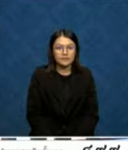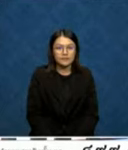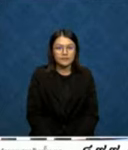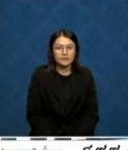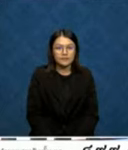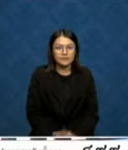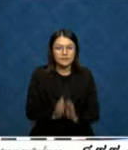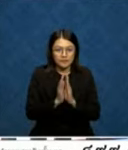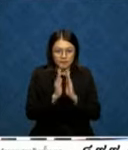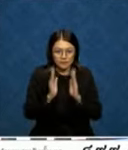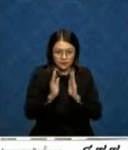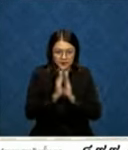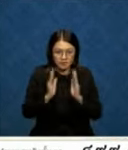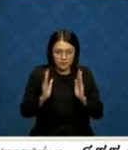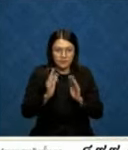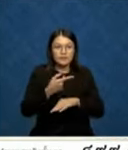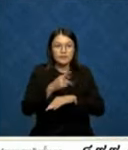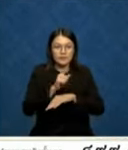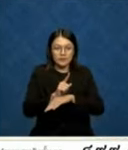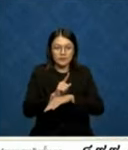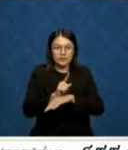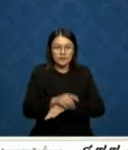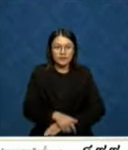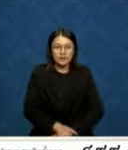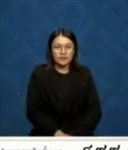ขอบคุณครับท่านขอบคุณครับท่านประธาน